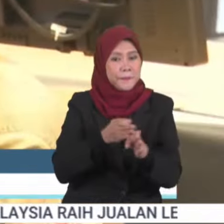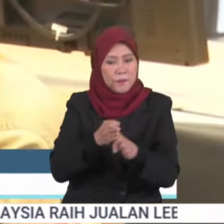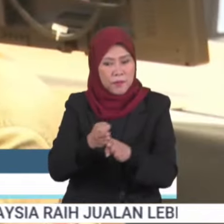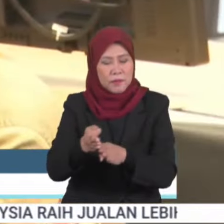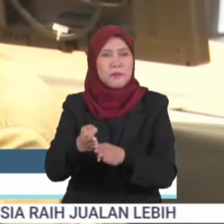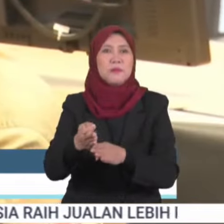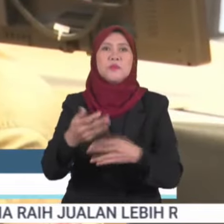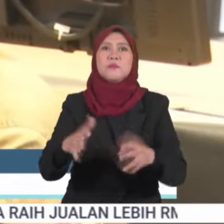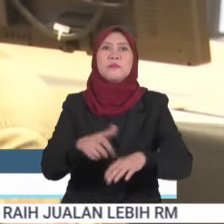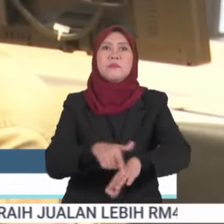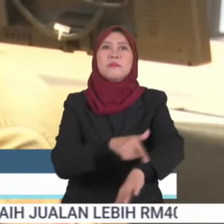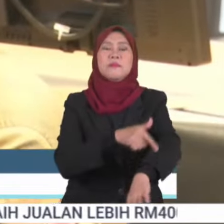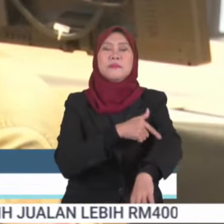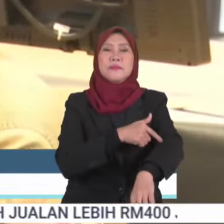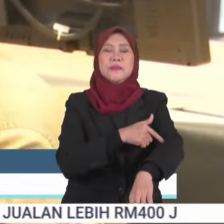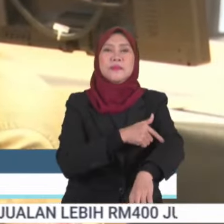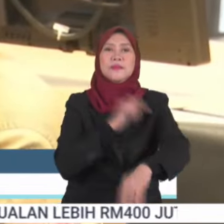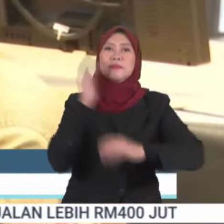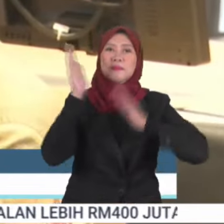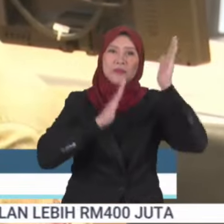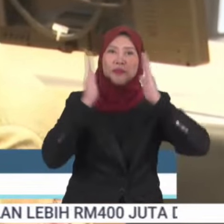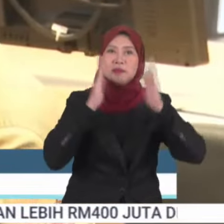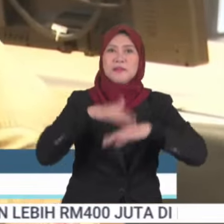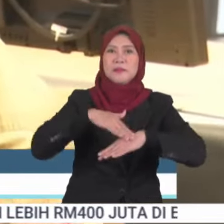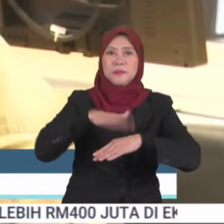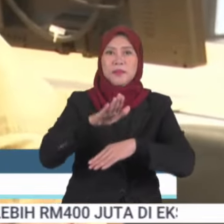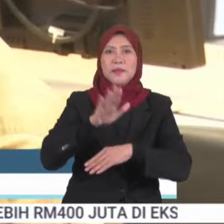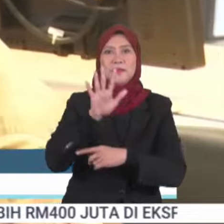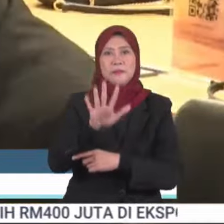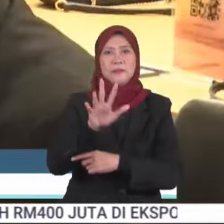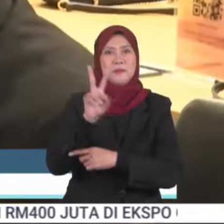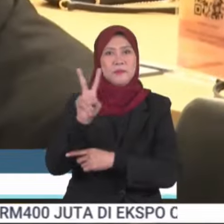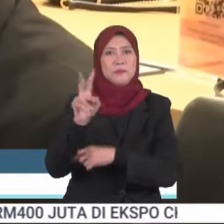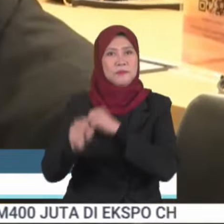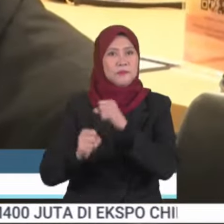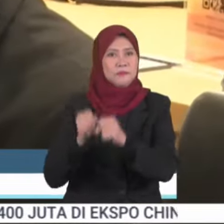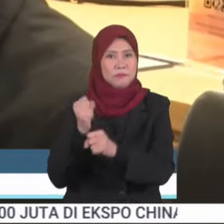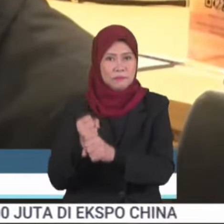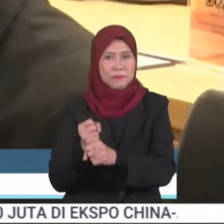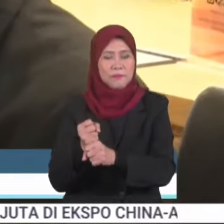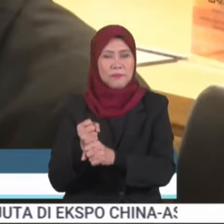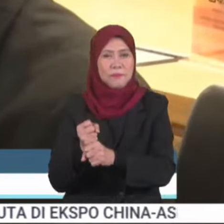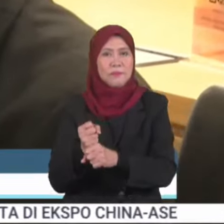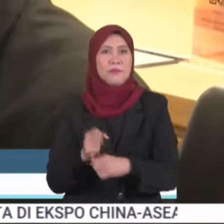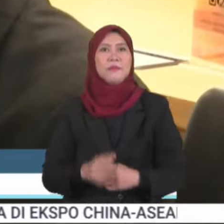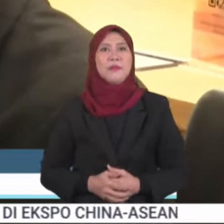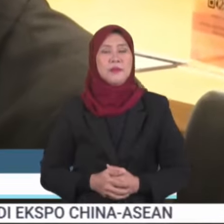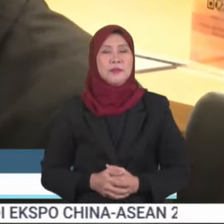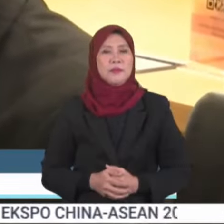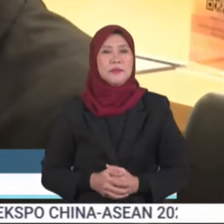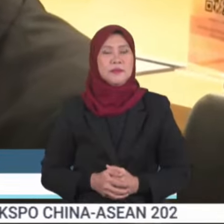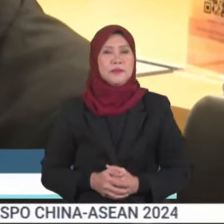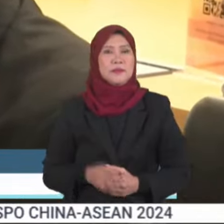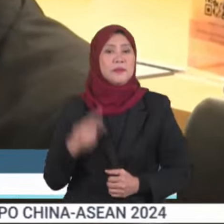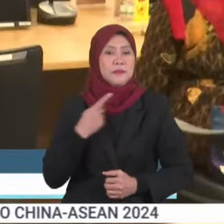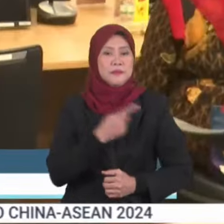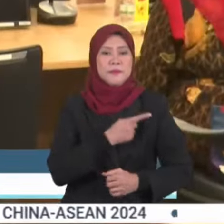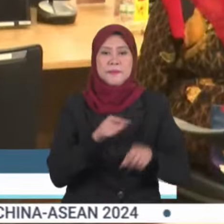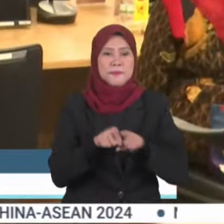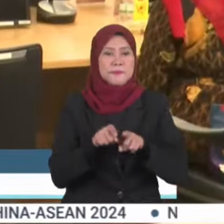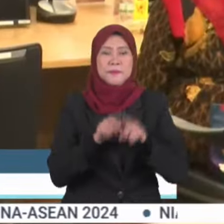yang paling lama di Malaysia dalam lebih 52 tahun, dan kita juga